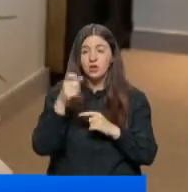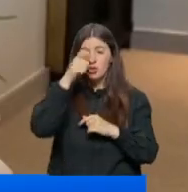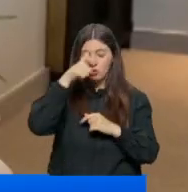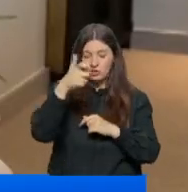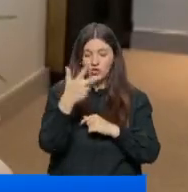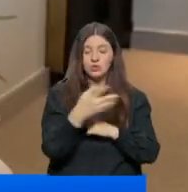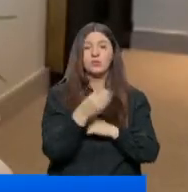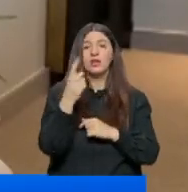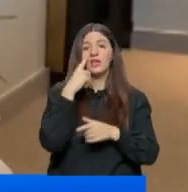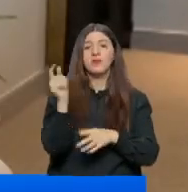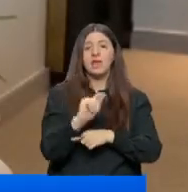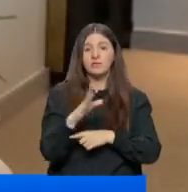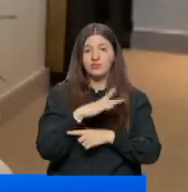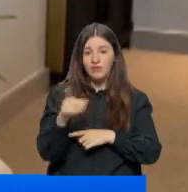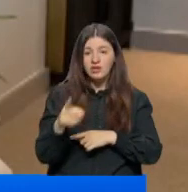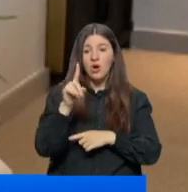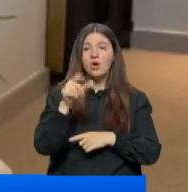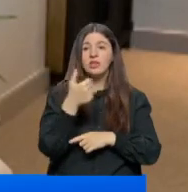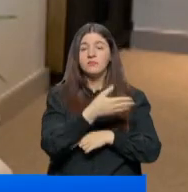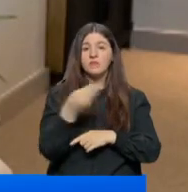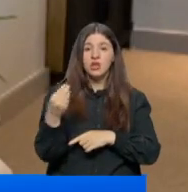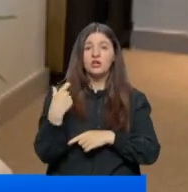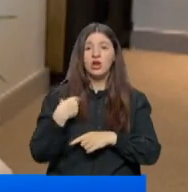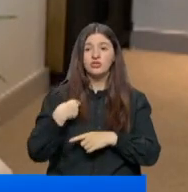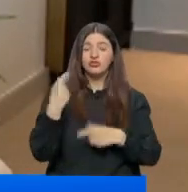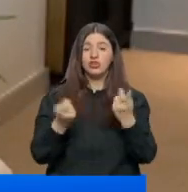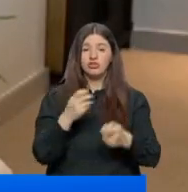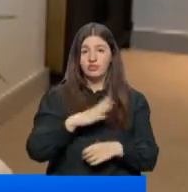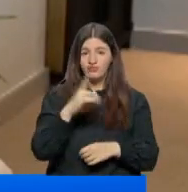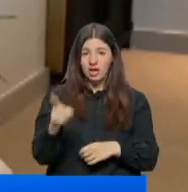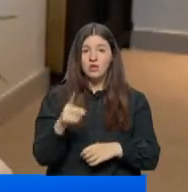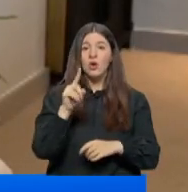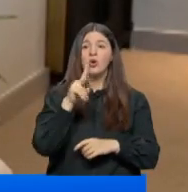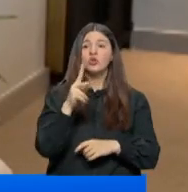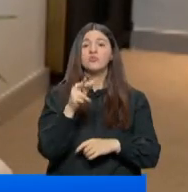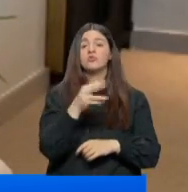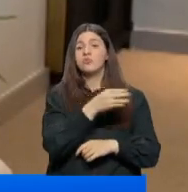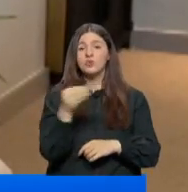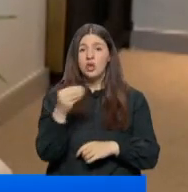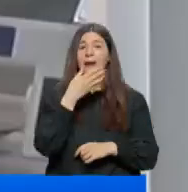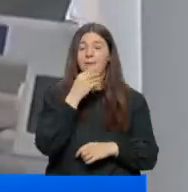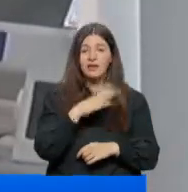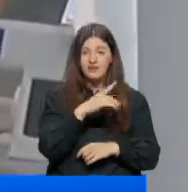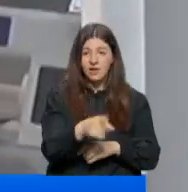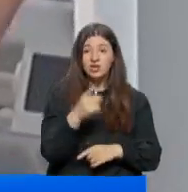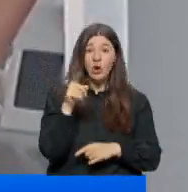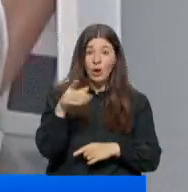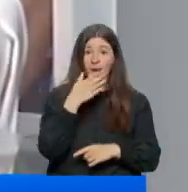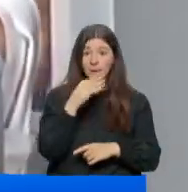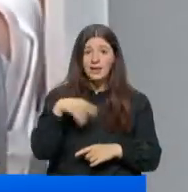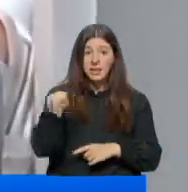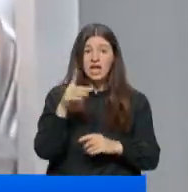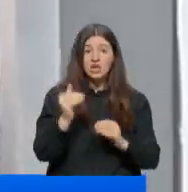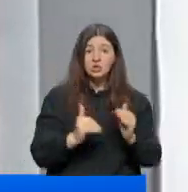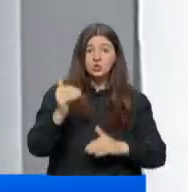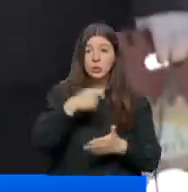Ülkemizde 3 milyon devlet memuru var. 16 milyon özel sektör çalışanı var. 13,5 milyon emekli var. İşte o emeklilerin